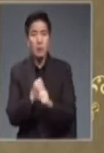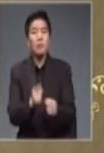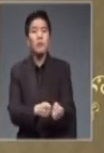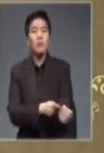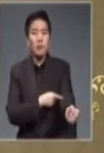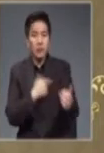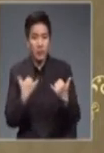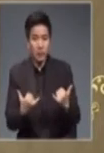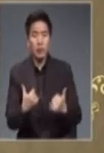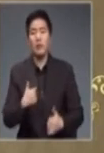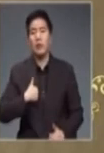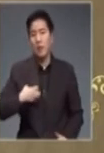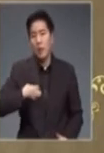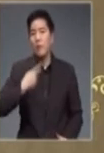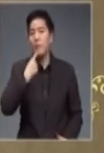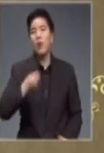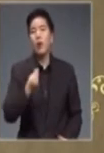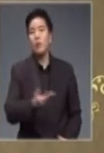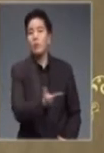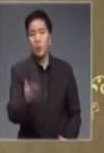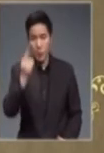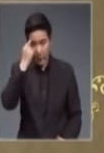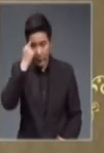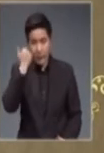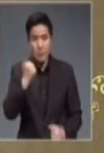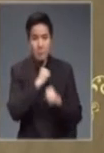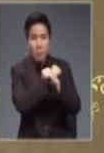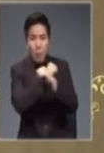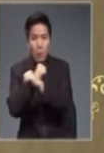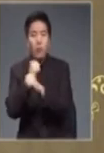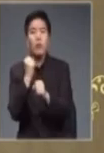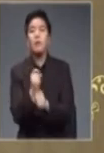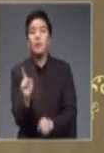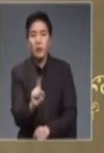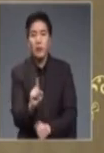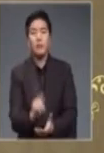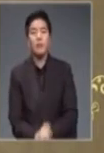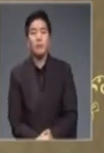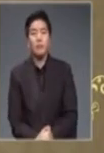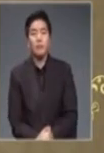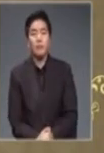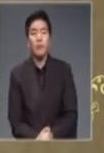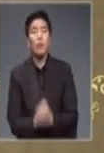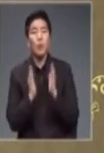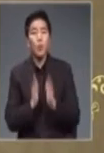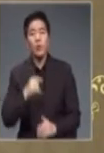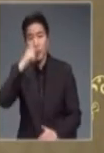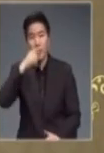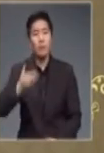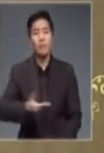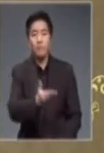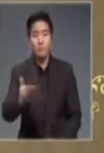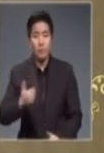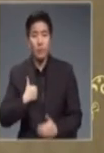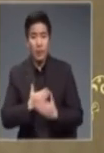ำหรับเป็นแผนแม่บทที่ผ่านมามีความพยายามดำเนินการมากว่า10ปีแล้วนะครับแต่ก็มีความคืบหน้าในทางให้เกิดผลสำเร็จน้อยมาก